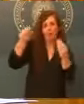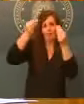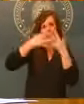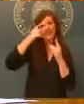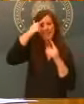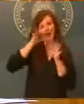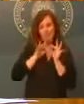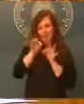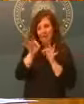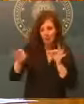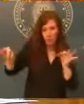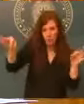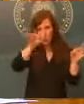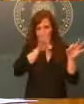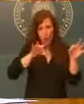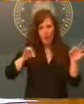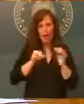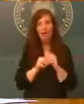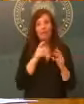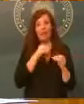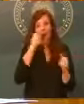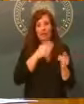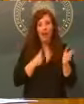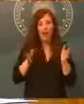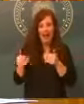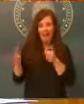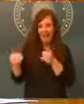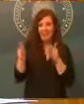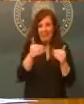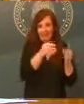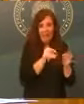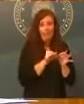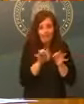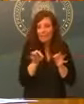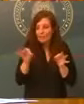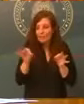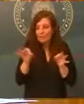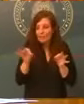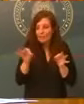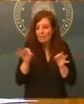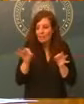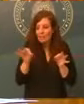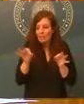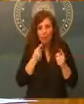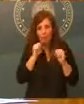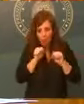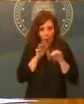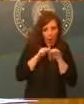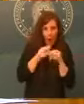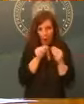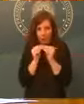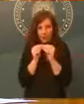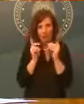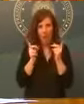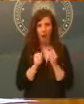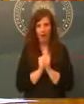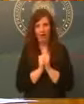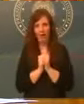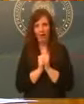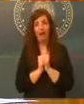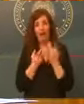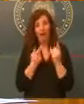Quindi io so adesso, classe per classe, quanti metri ho a disposizione. E sulla base di questi dati vi posso dire che ad oggi,